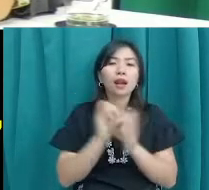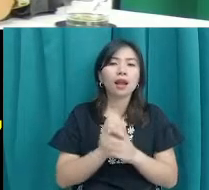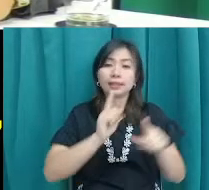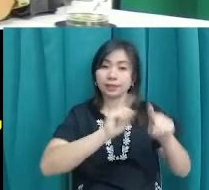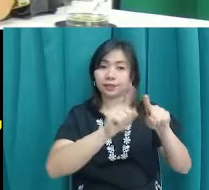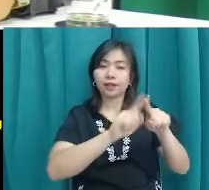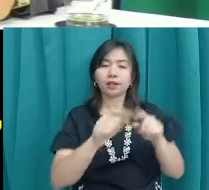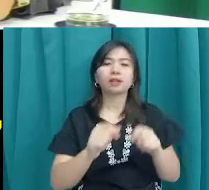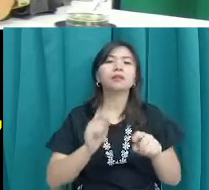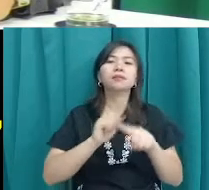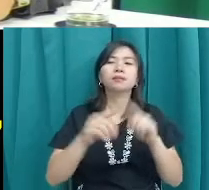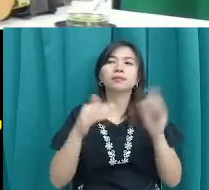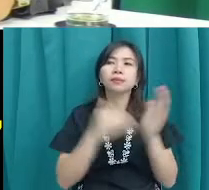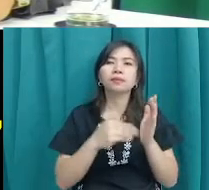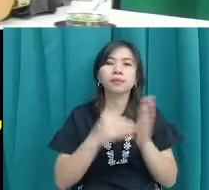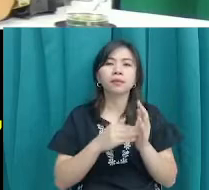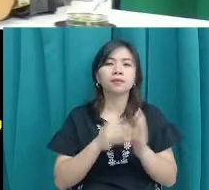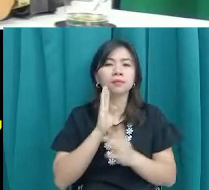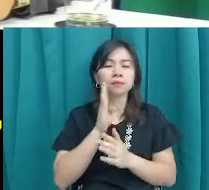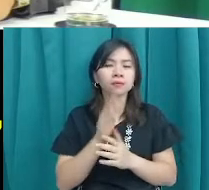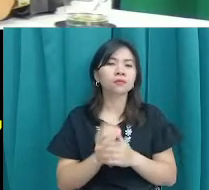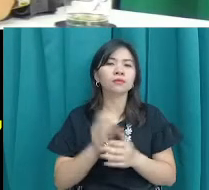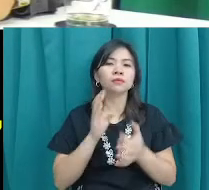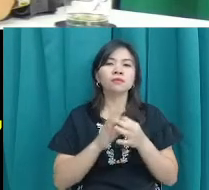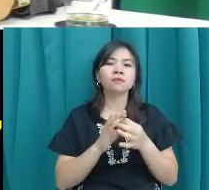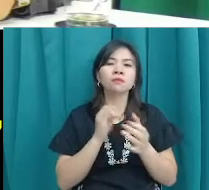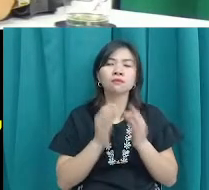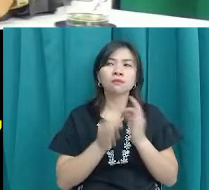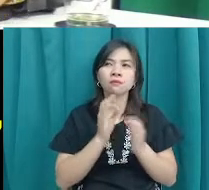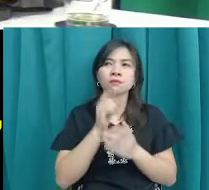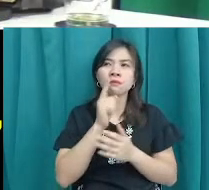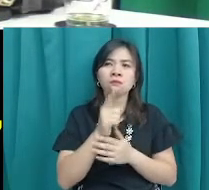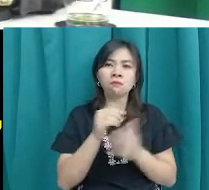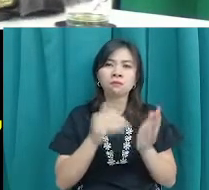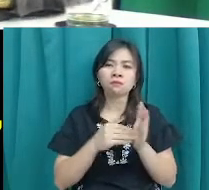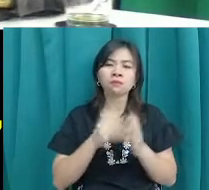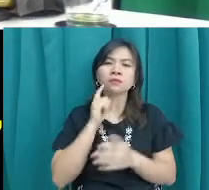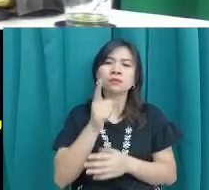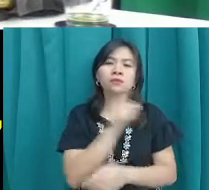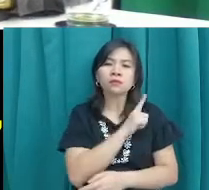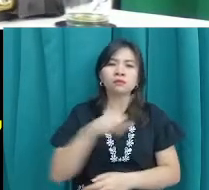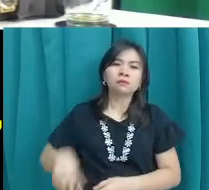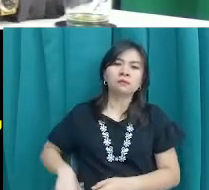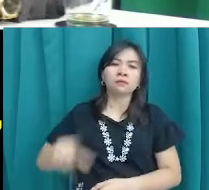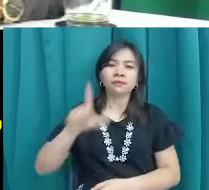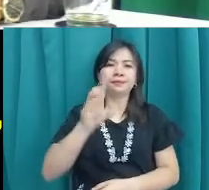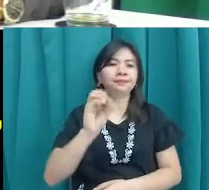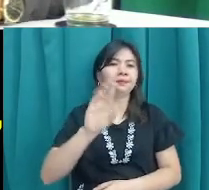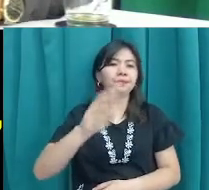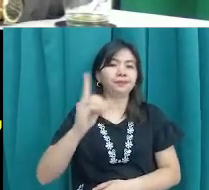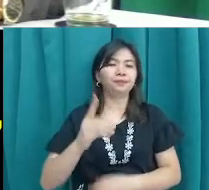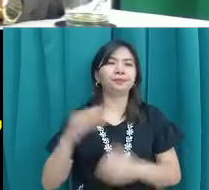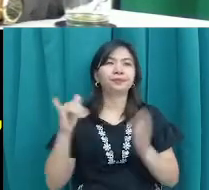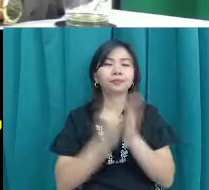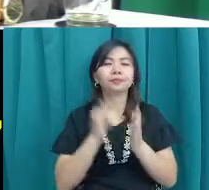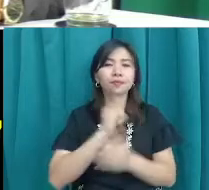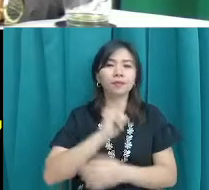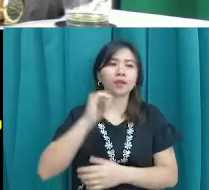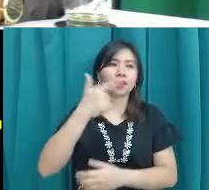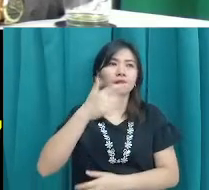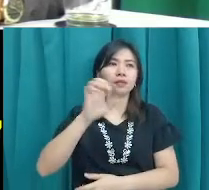commonly speaking, pag ikaw ay nag-address ng Lord, iba? Pag ikaw ay nag-address mo ng Lord, it is a general